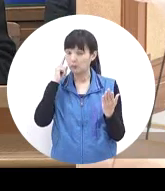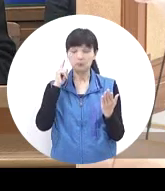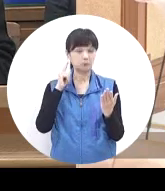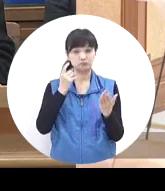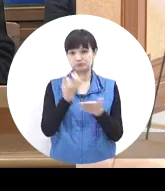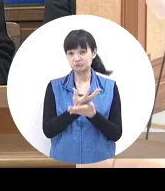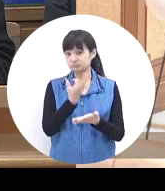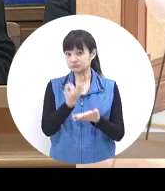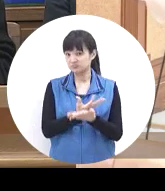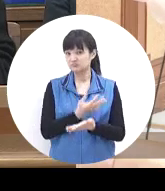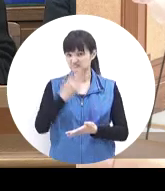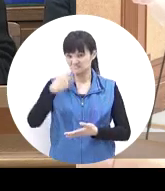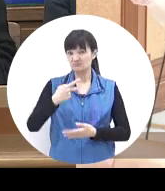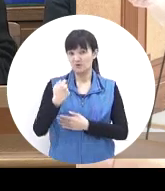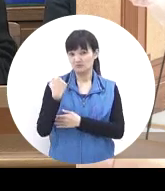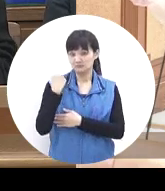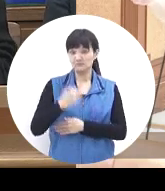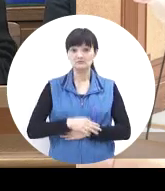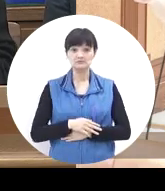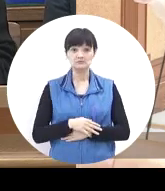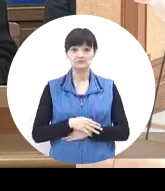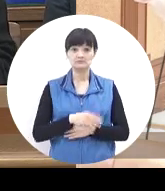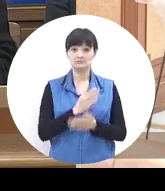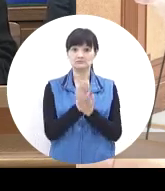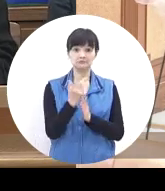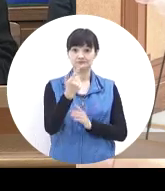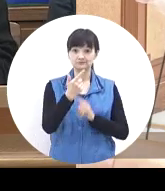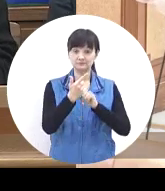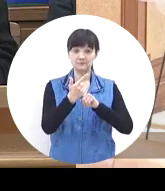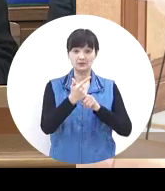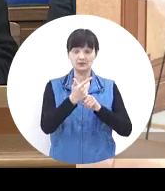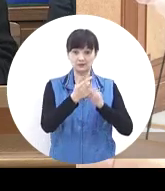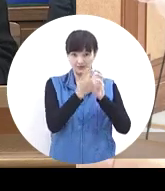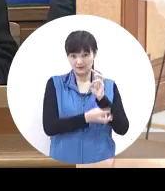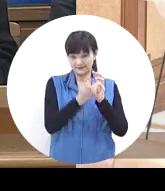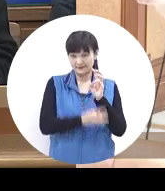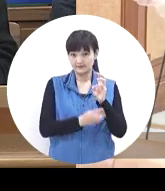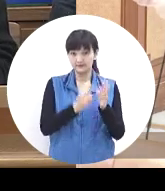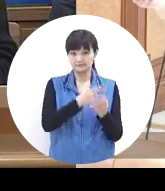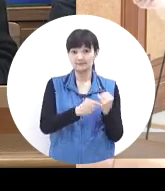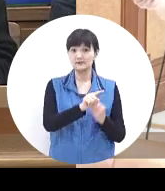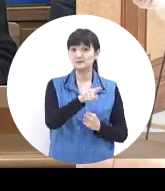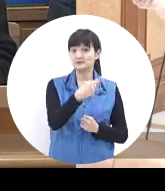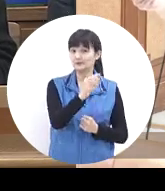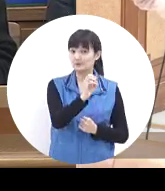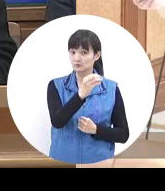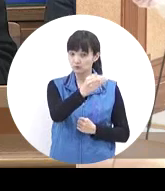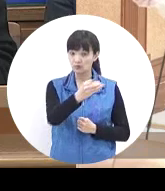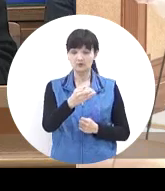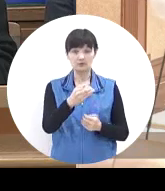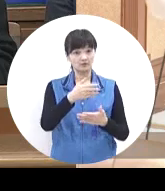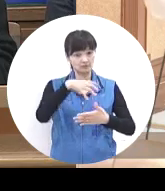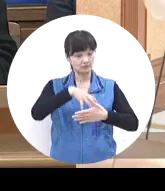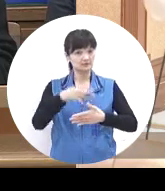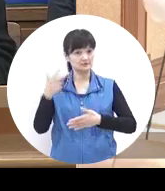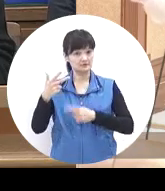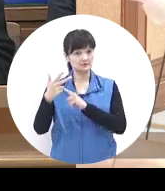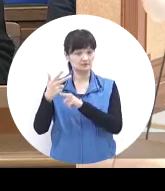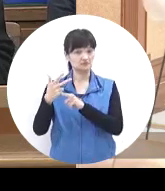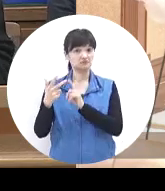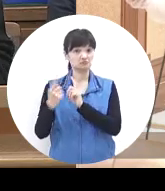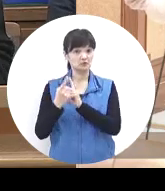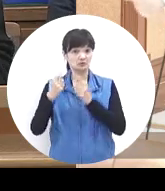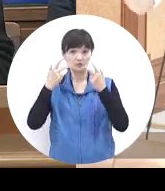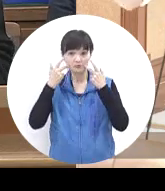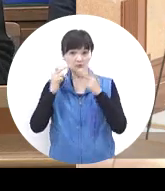强啦。在六大愿景的109个细项里面，有7个内容跟原住民政策是相关的，而